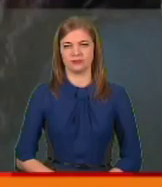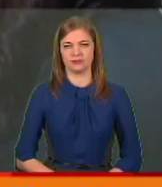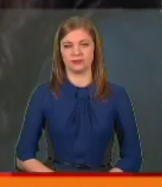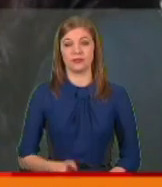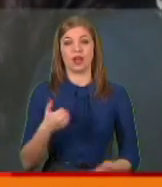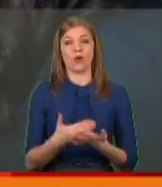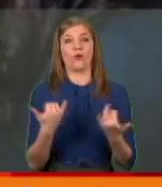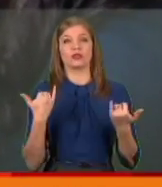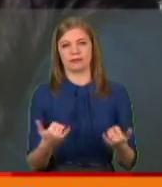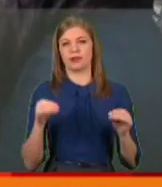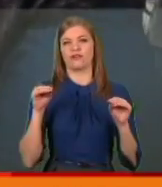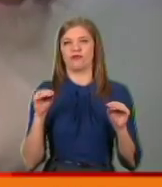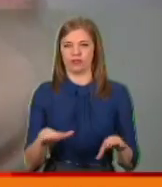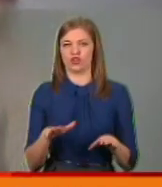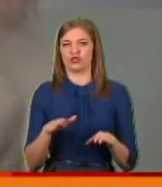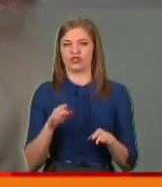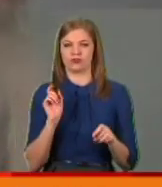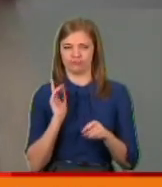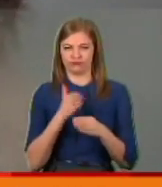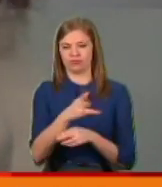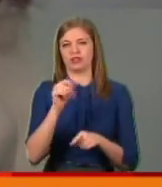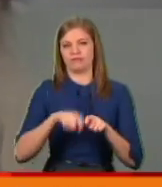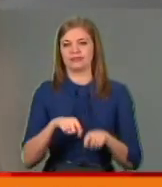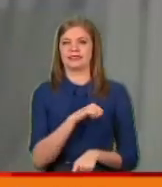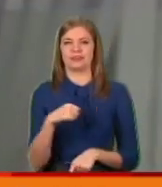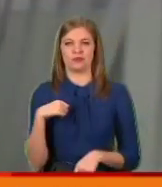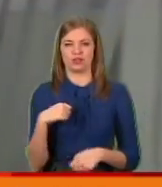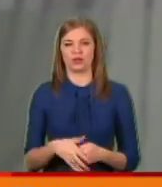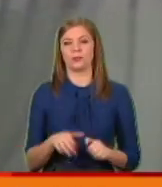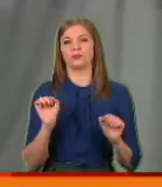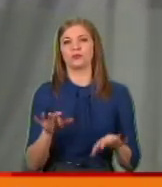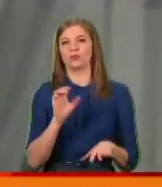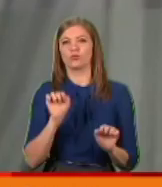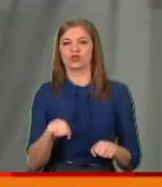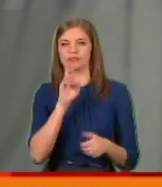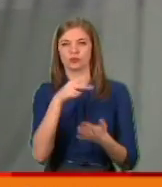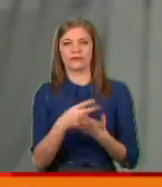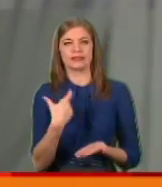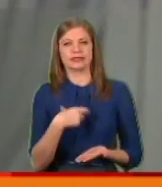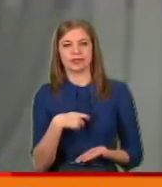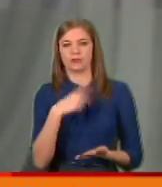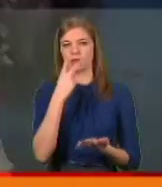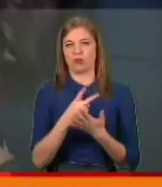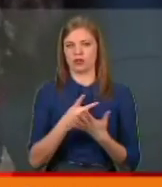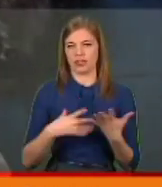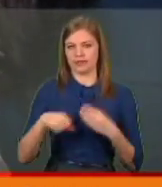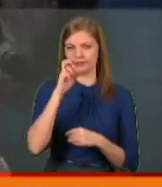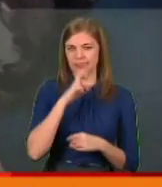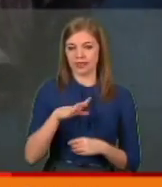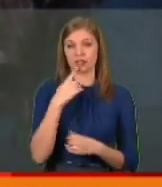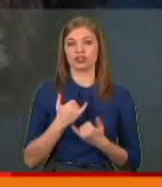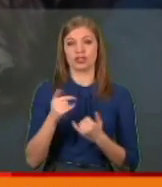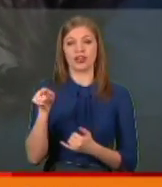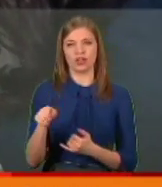А от тепер вирішив штурмувати національний добір самостійно. Можливість проявити себе, показати себе усій країні. Каже, для